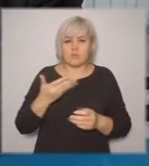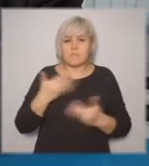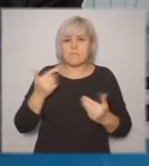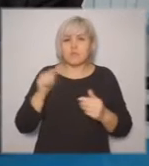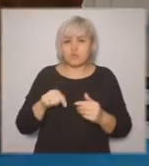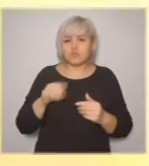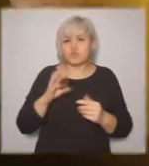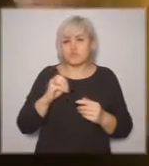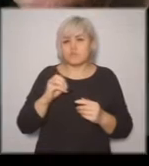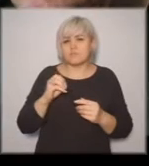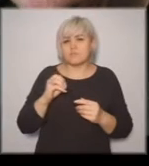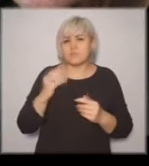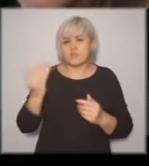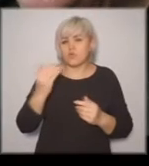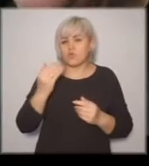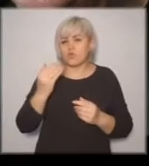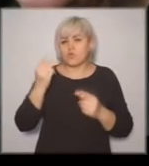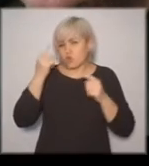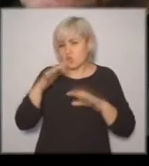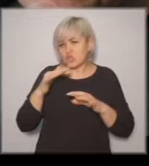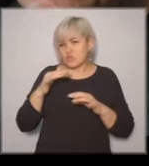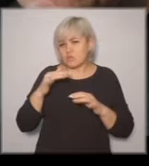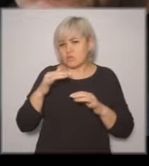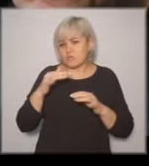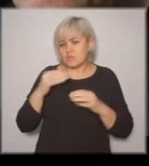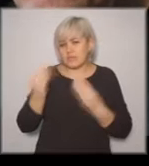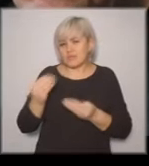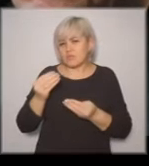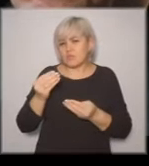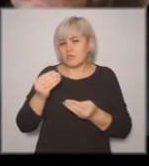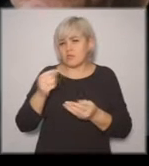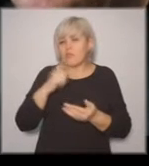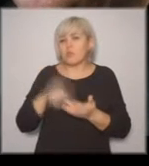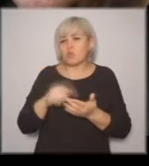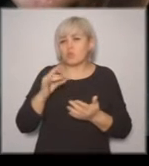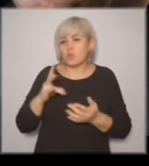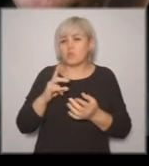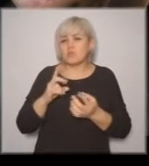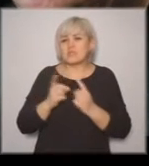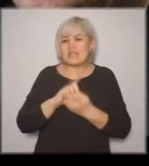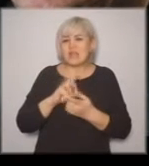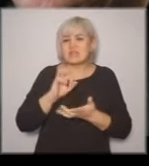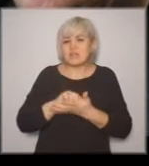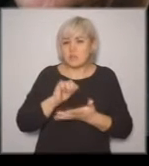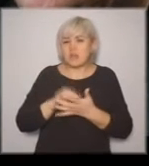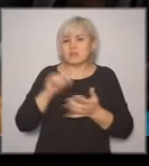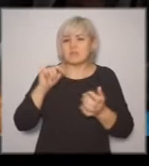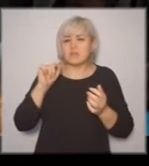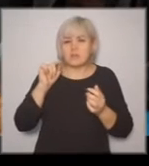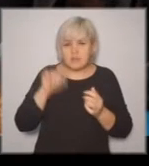тотально слепого, когда он только ослеп и пришел к нам, и мы тут же сориентировали